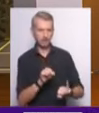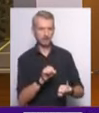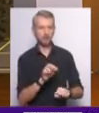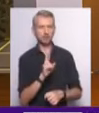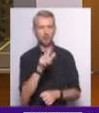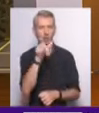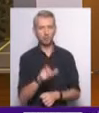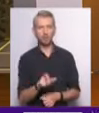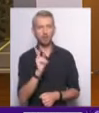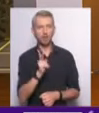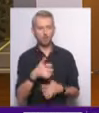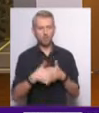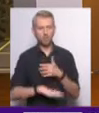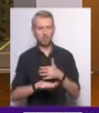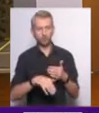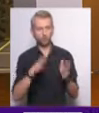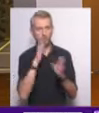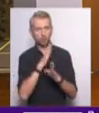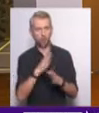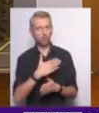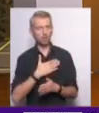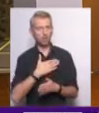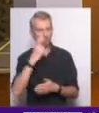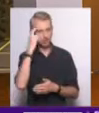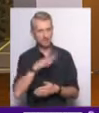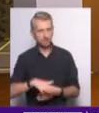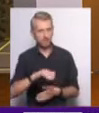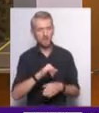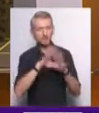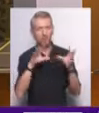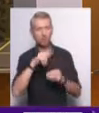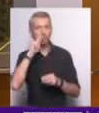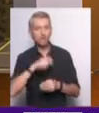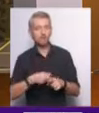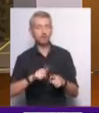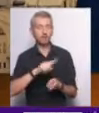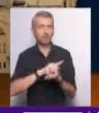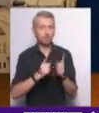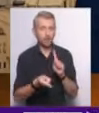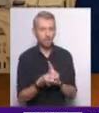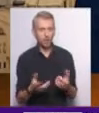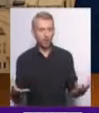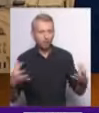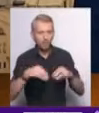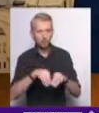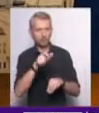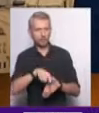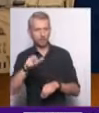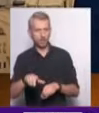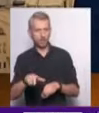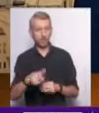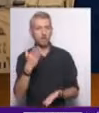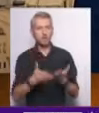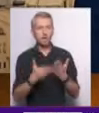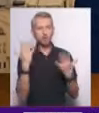власне людини, яка небайдужа там доля нашого Києва і загалом України, це навпаки об'єднувати людей. І якщо кінопокази